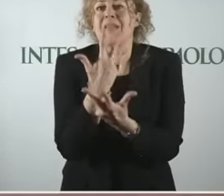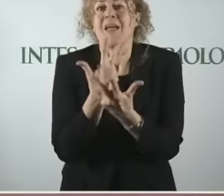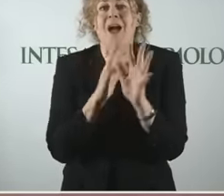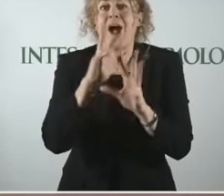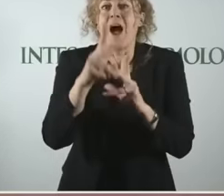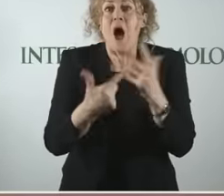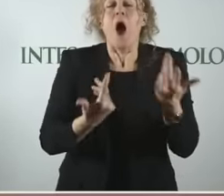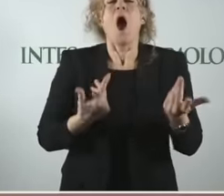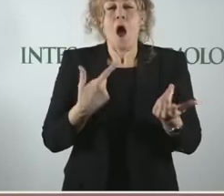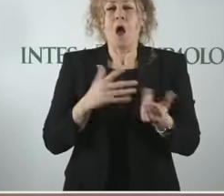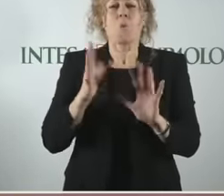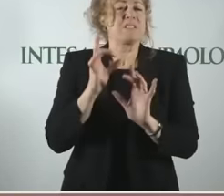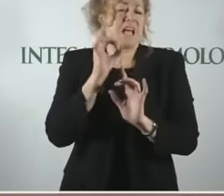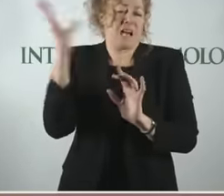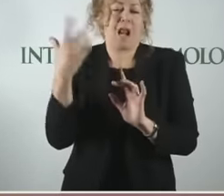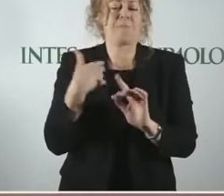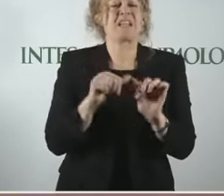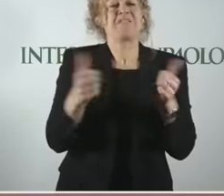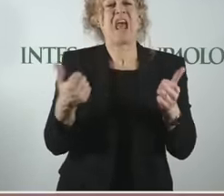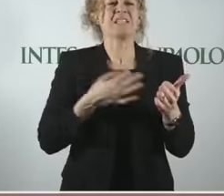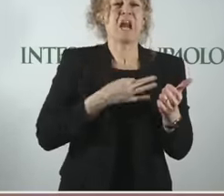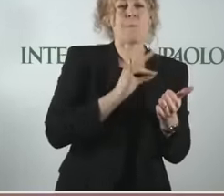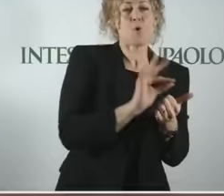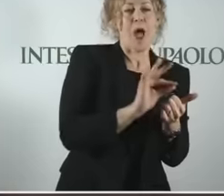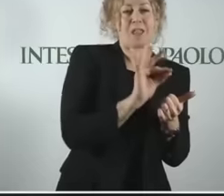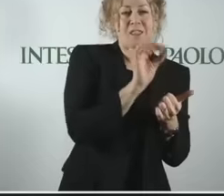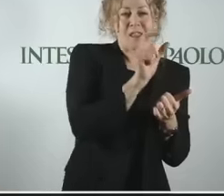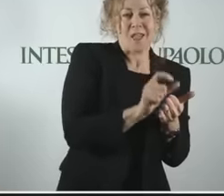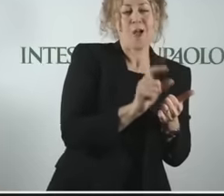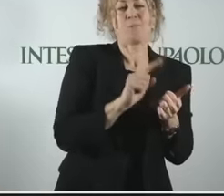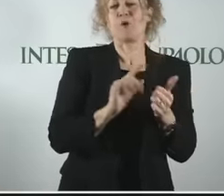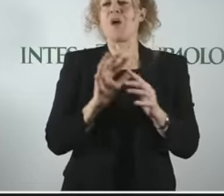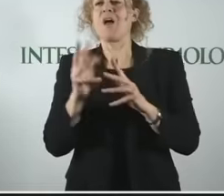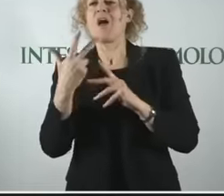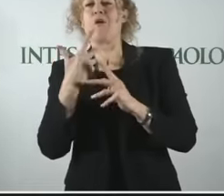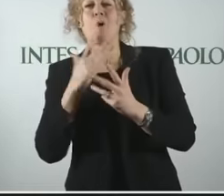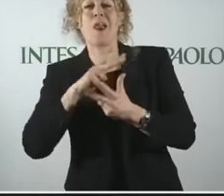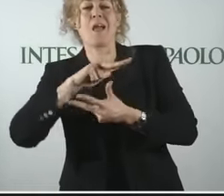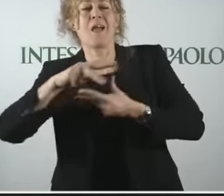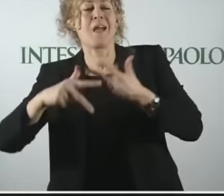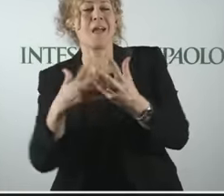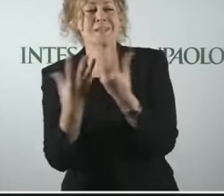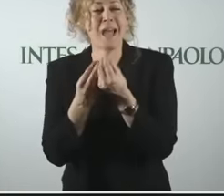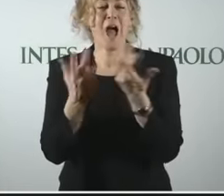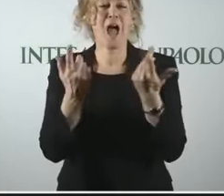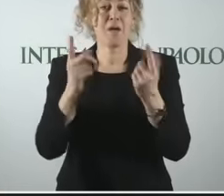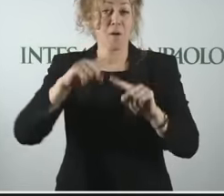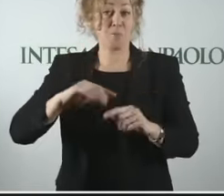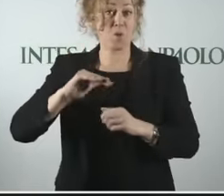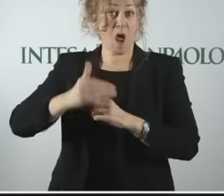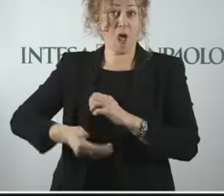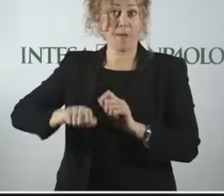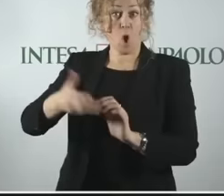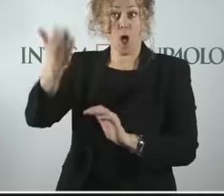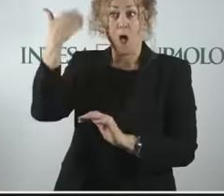dell'innamorato si fatta differenza tra l'essere innamorati di qualcuno e il desiderare di andarci a letto Meno che mai nel Medioevo quando